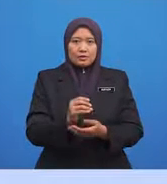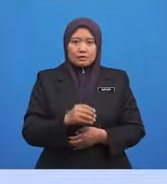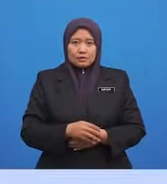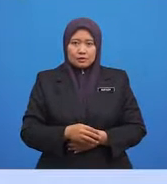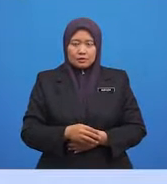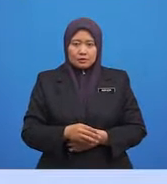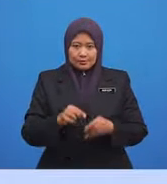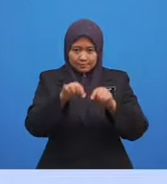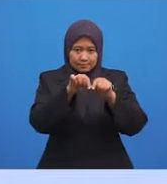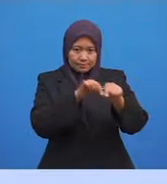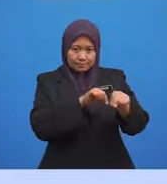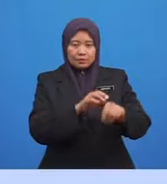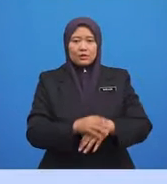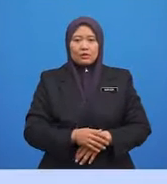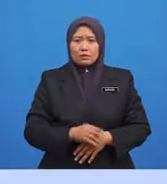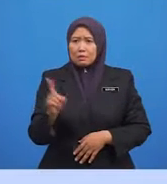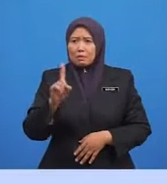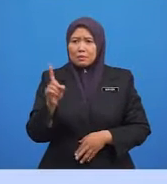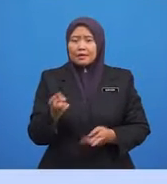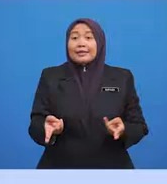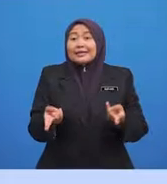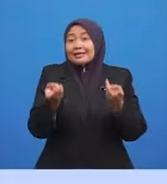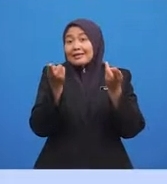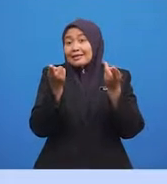Murid-murid, objek yang mana lebih ringan?